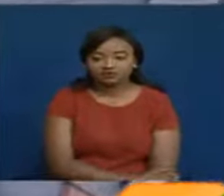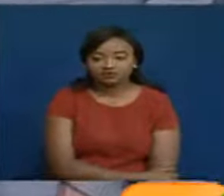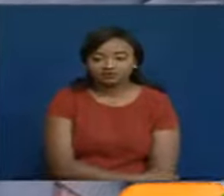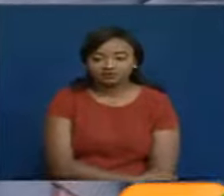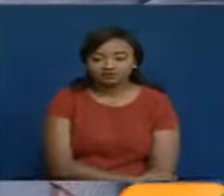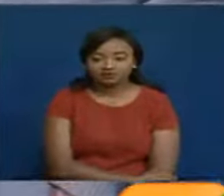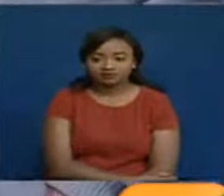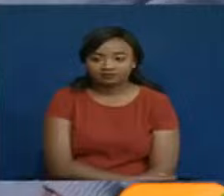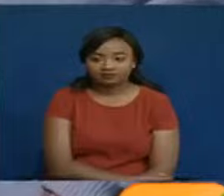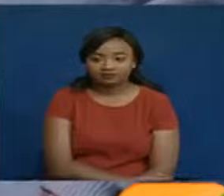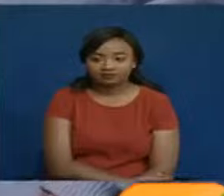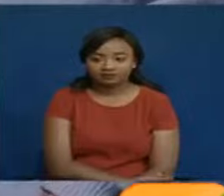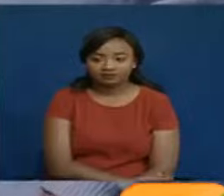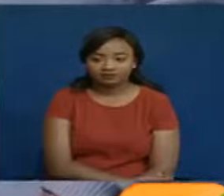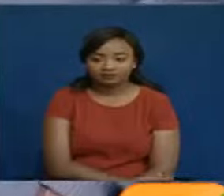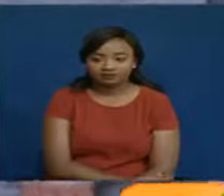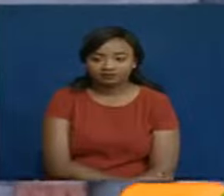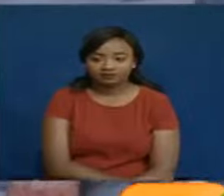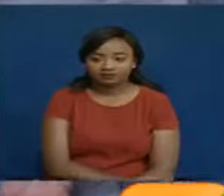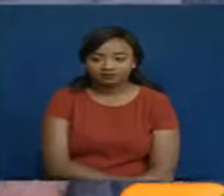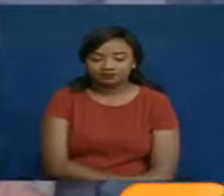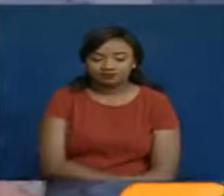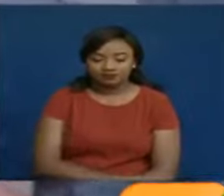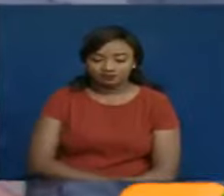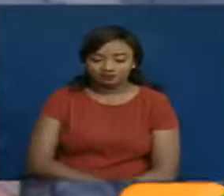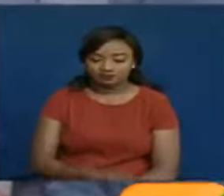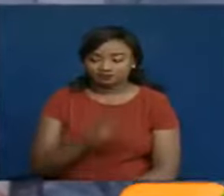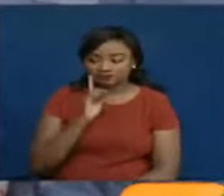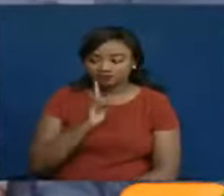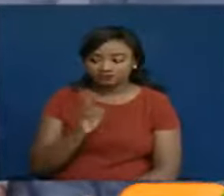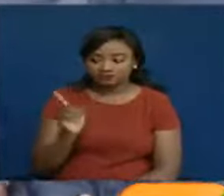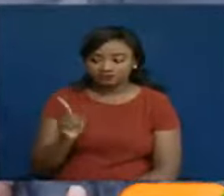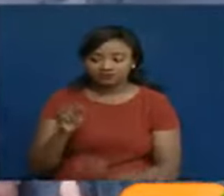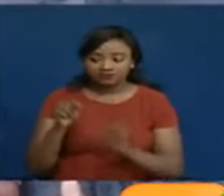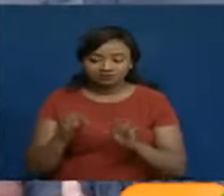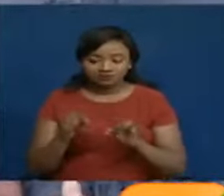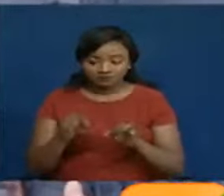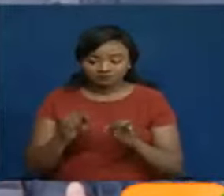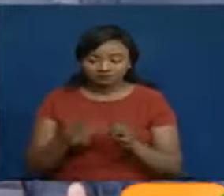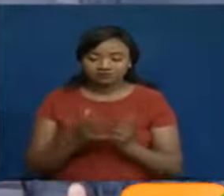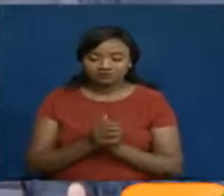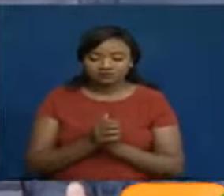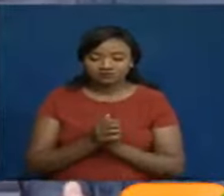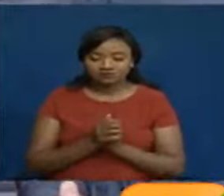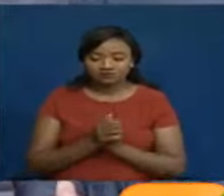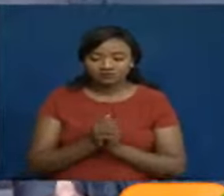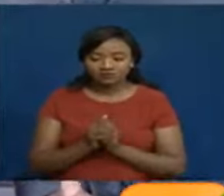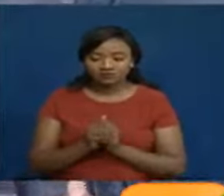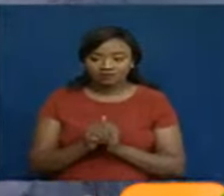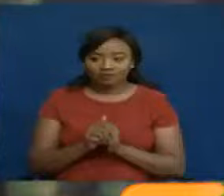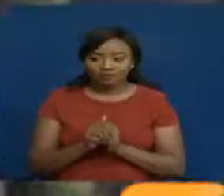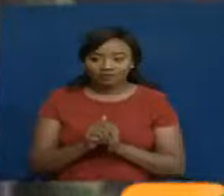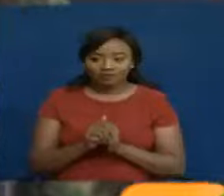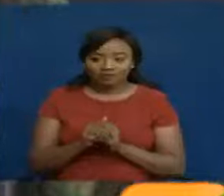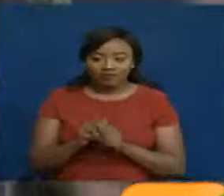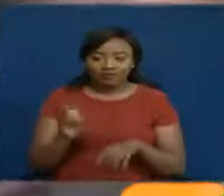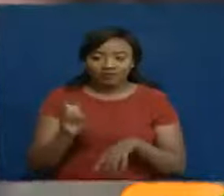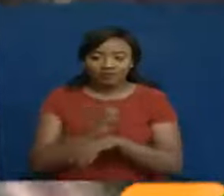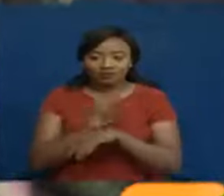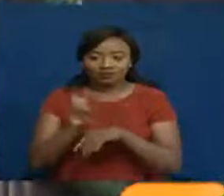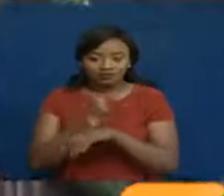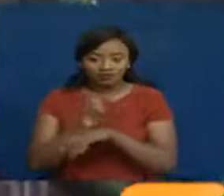Waziri wa elimu Migos Ogamba akiwaongoza asubuhi na mapema maafisa wakuu katika wizara hiyo kusambaza karatasi za mtihani